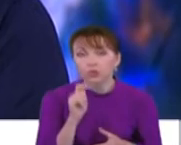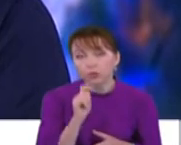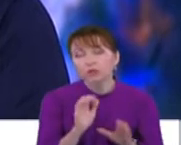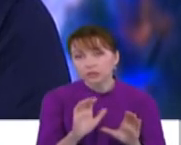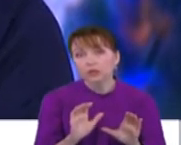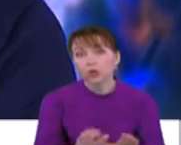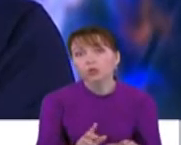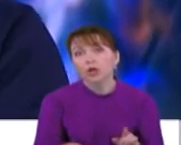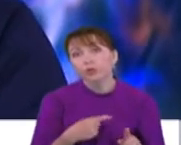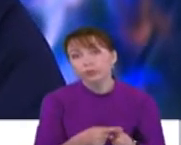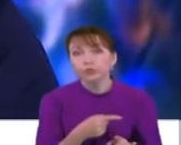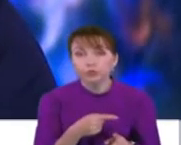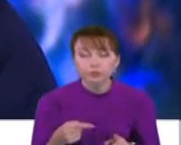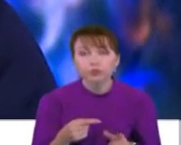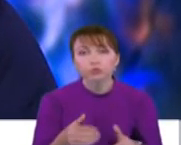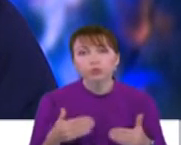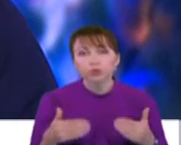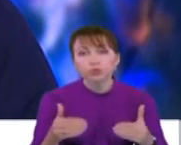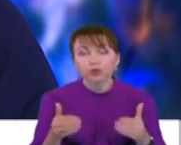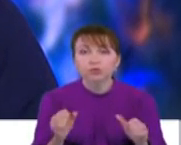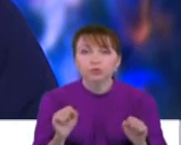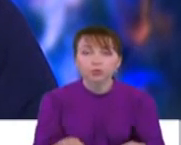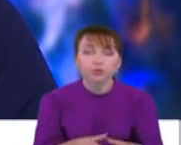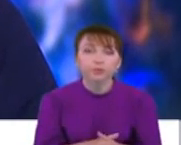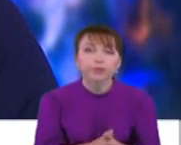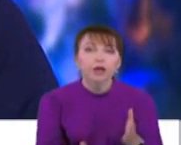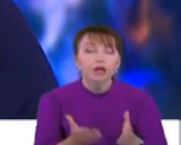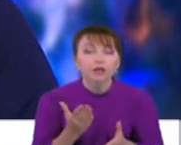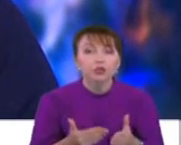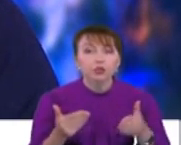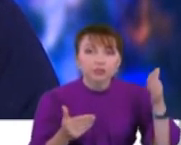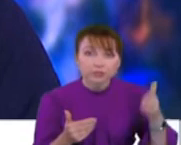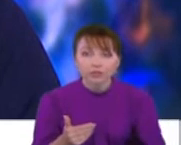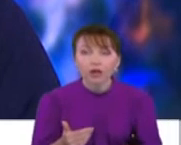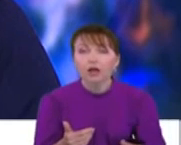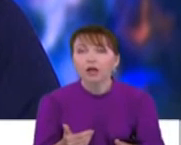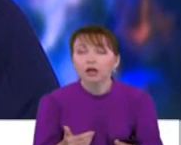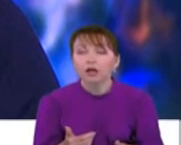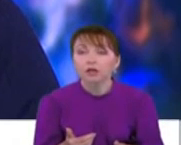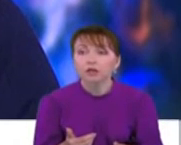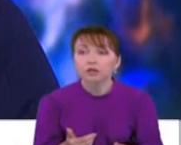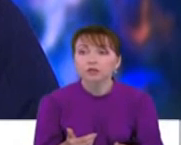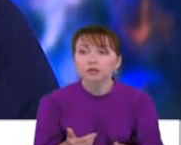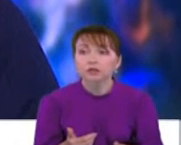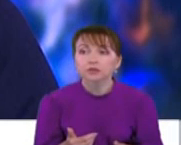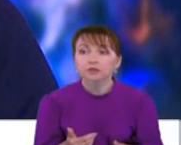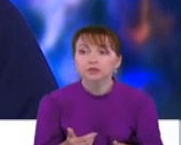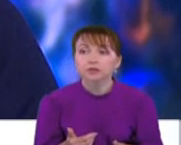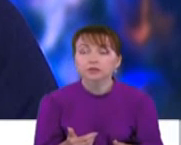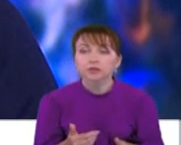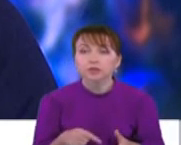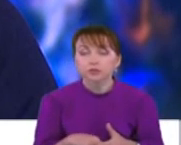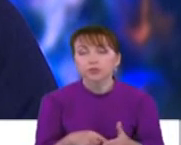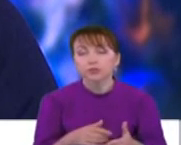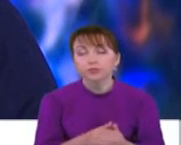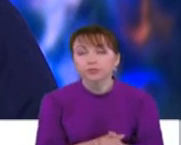і плюс-мінус просуватися можна знайти. Якщо стіна і вже, значить, його виходять на нові підходи